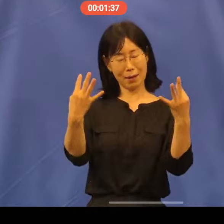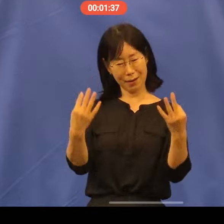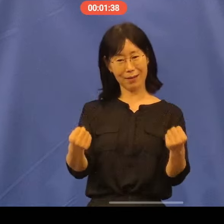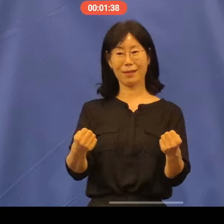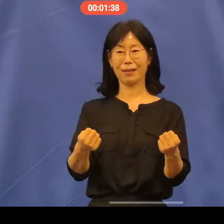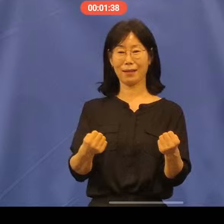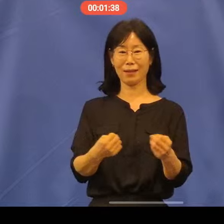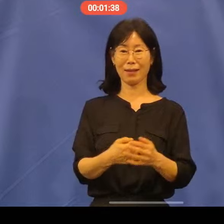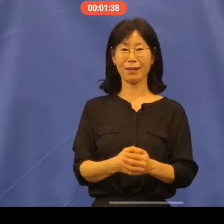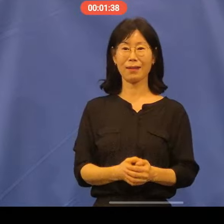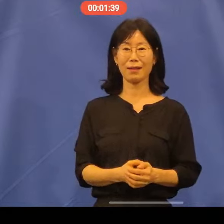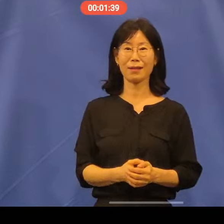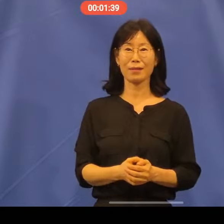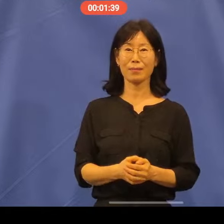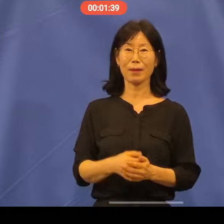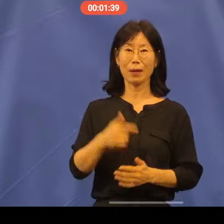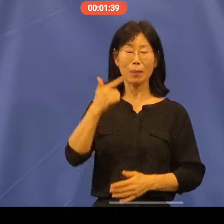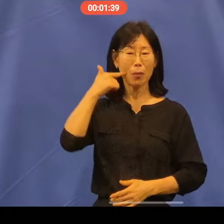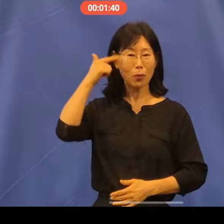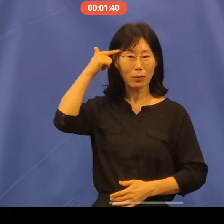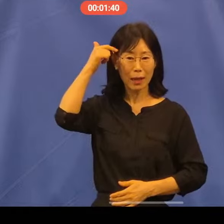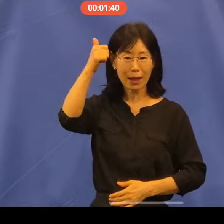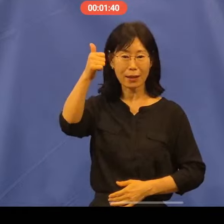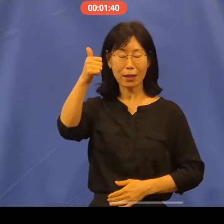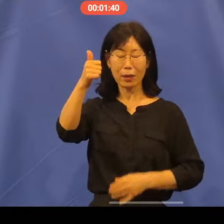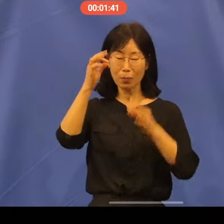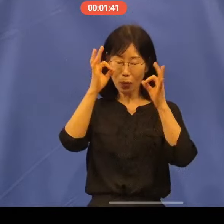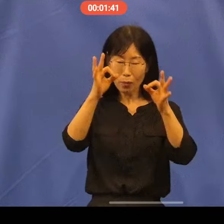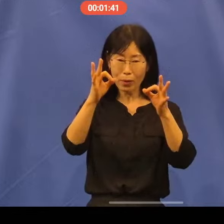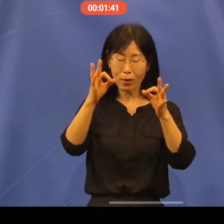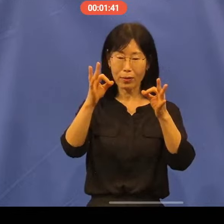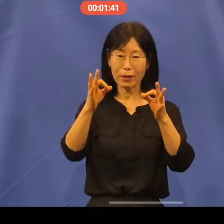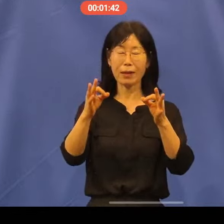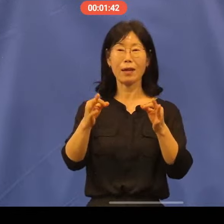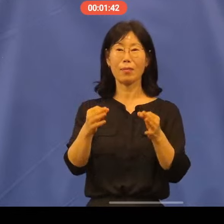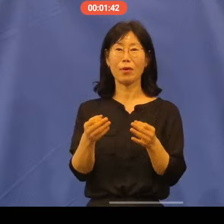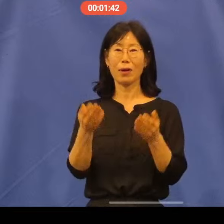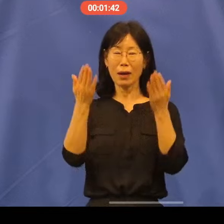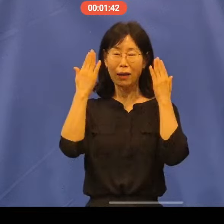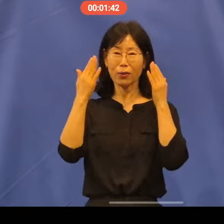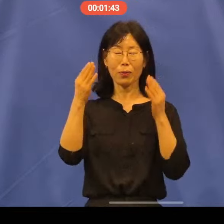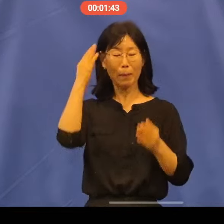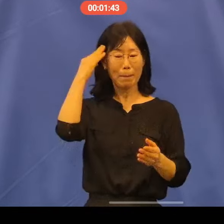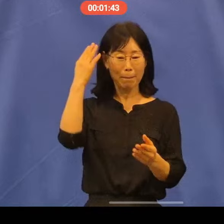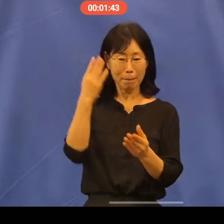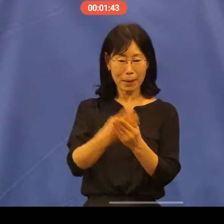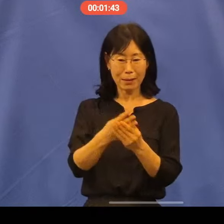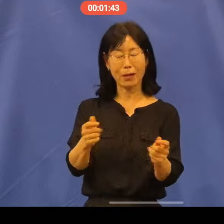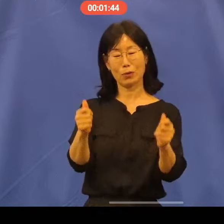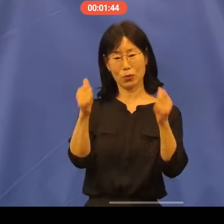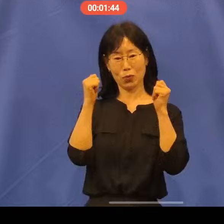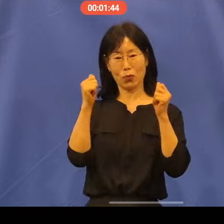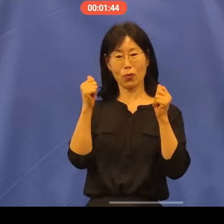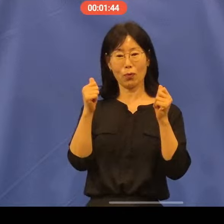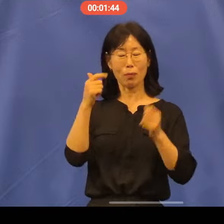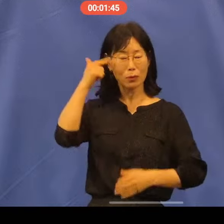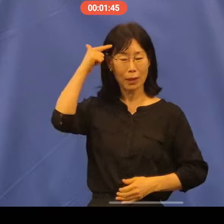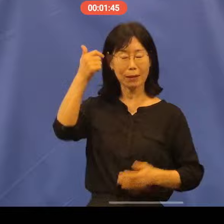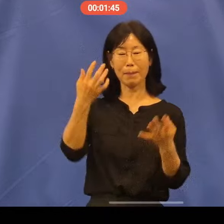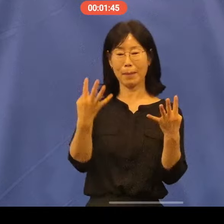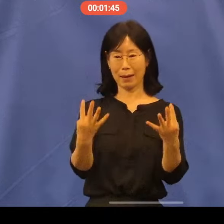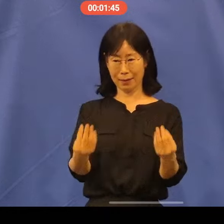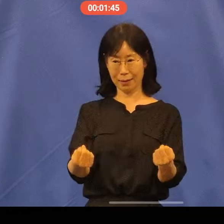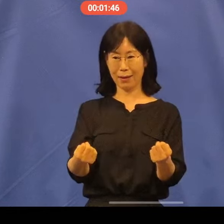많아. 우리 목사님들도 박사가 엄청나게 많아요. 웬만하면 다 박사예요. 그리고 요즘은